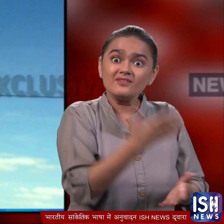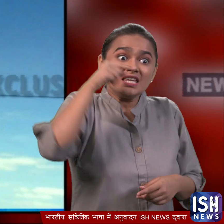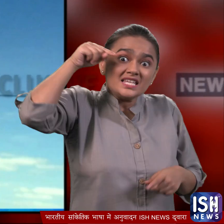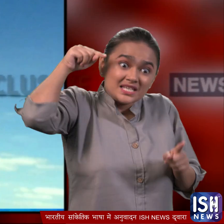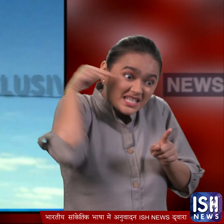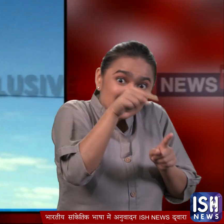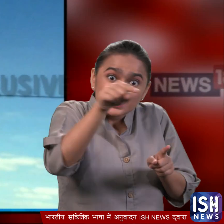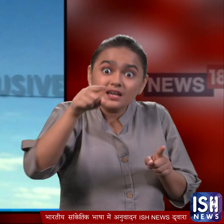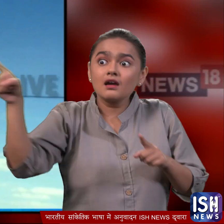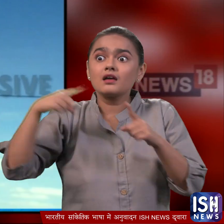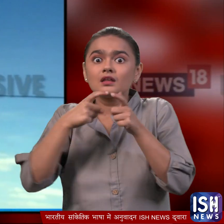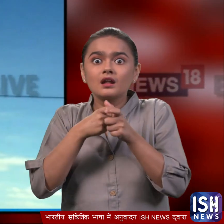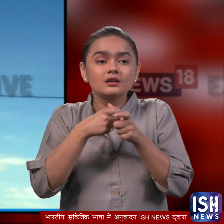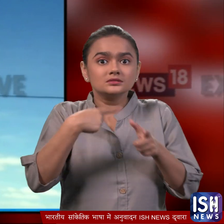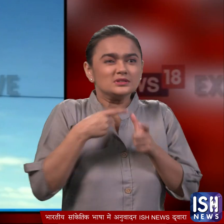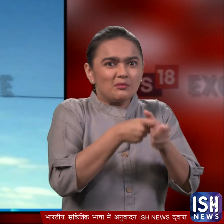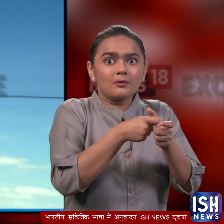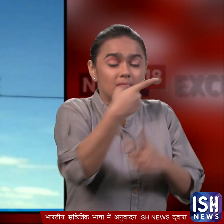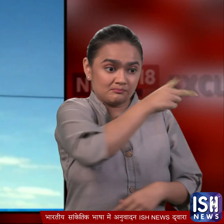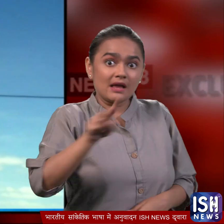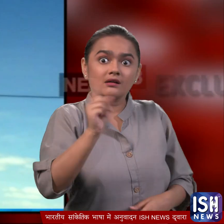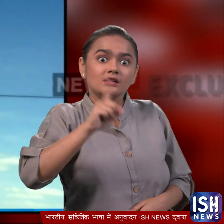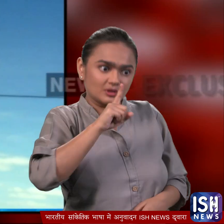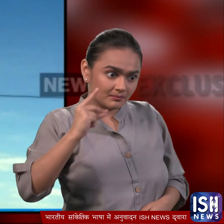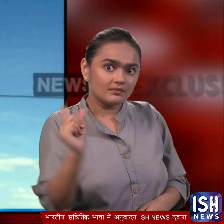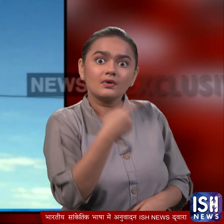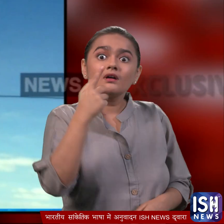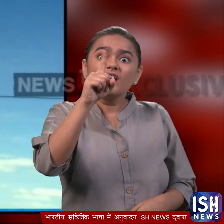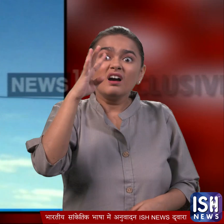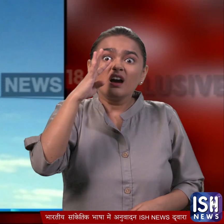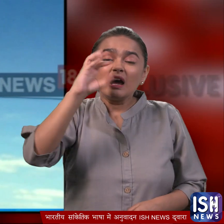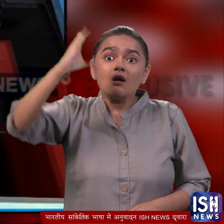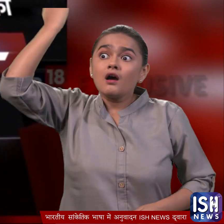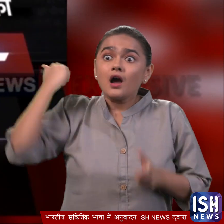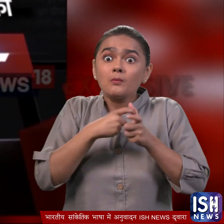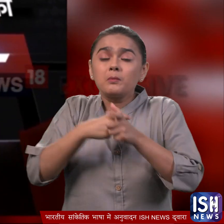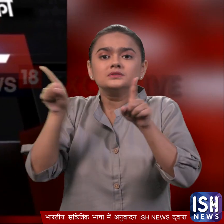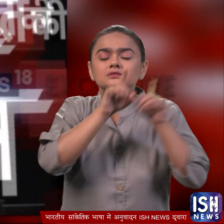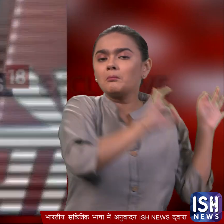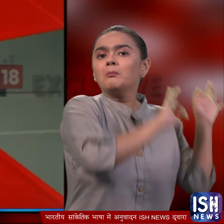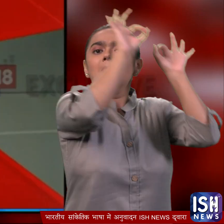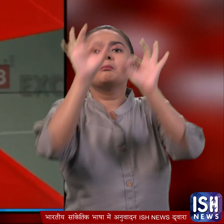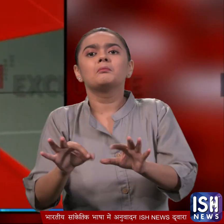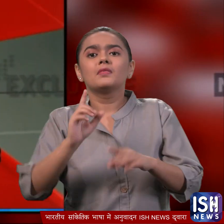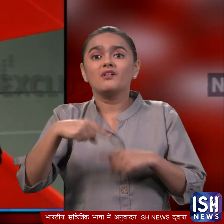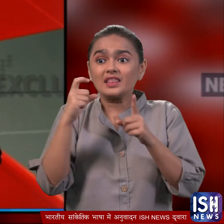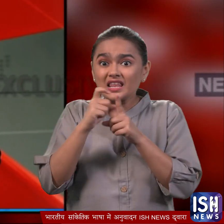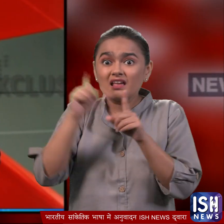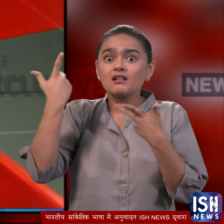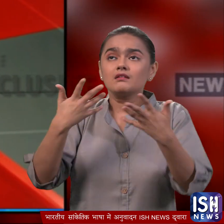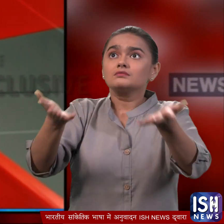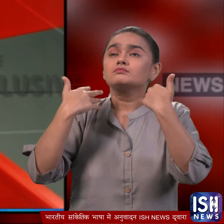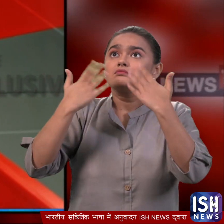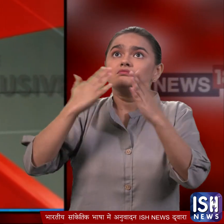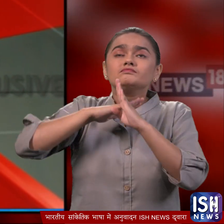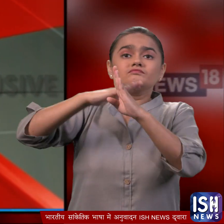दी। और उन्हीं लोगों को डराने के लिए आतंकी 1990 जैसे हालात पैदा करने की कोशिश कर रहे हैं। दिल्ली में एंटी डस्ट अभियान